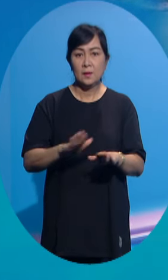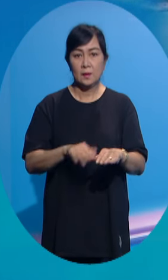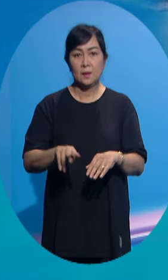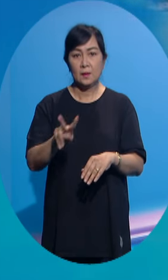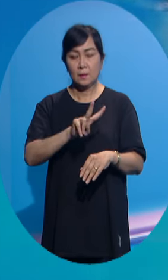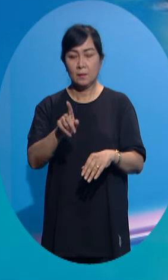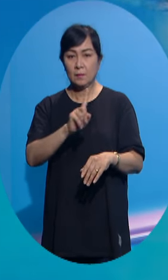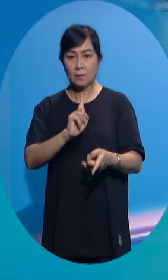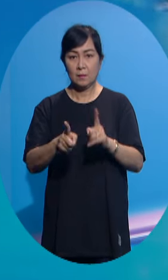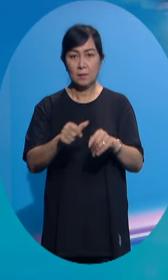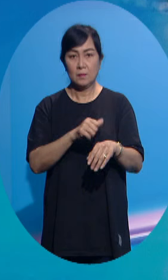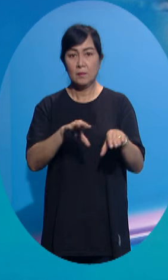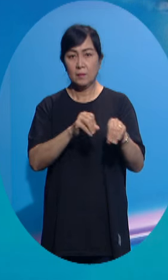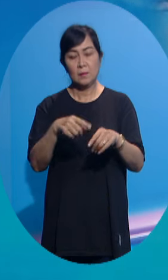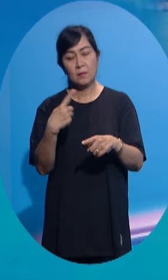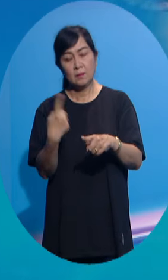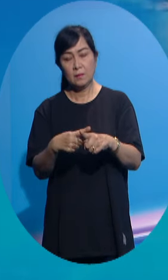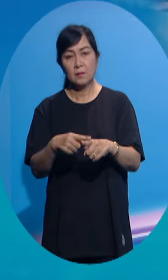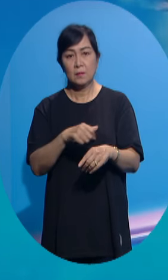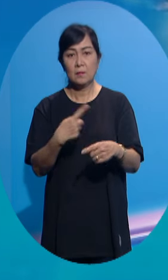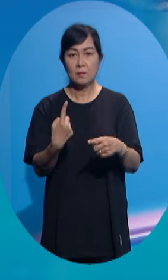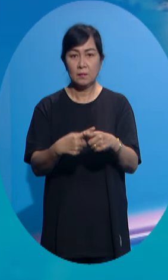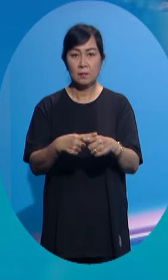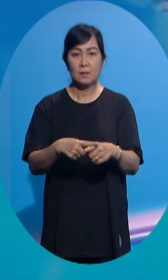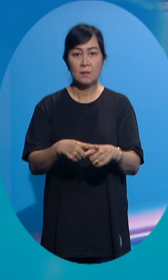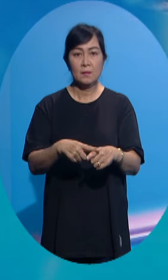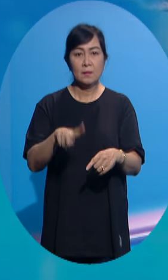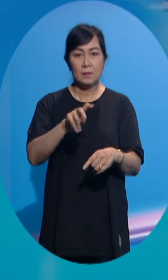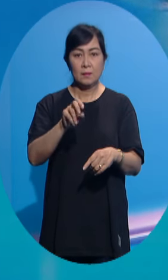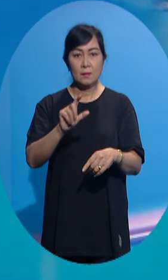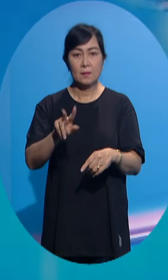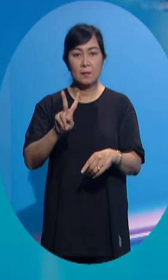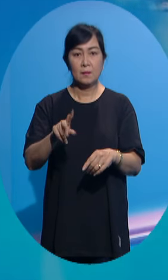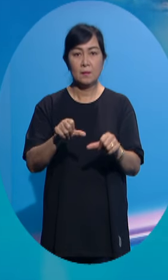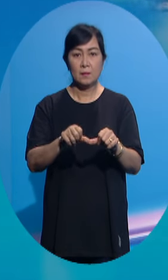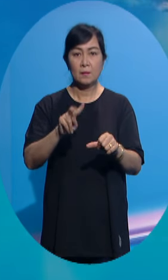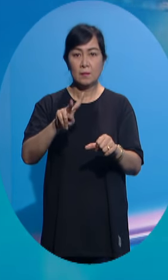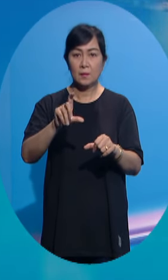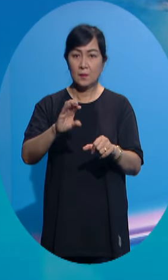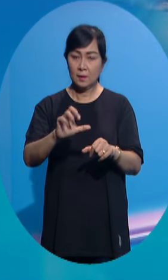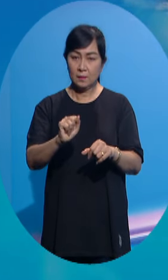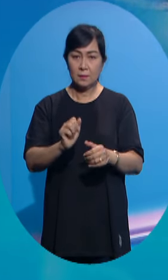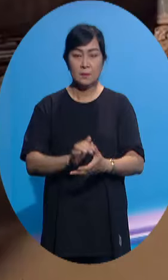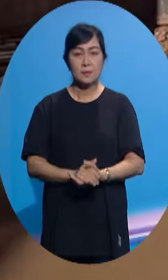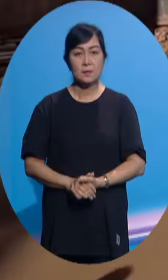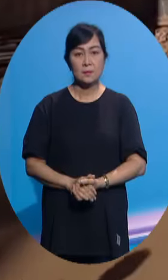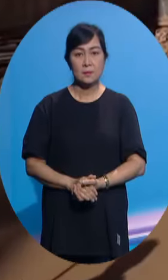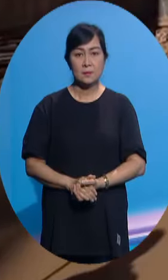của 211 người ở Tây Ban Nha, hầu hết số người chết 202 người ở tỉnh Valencia.